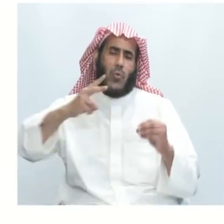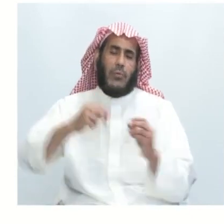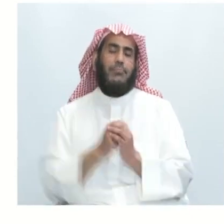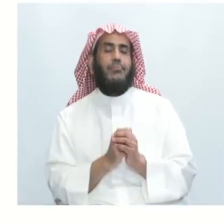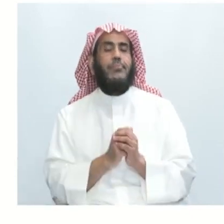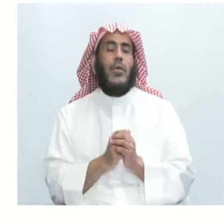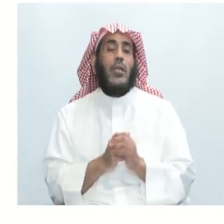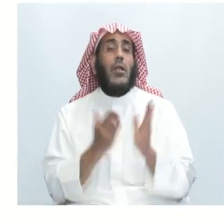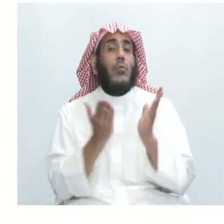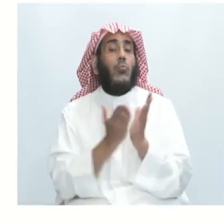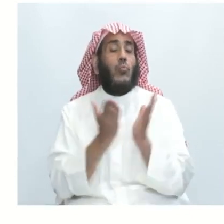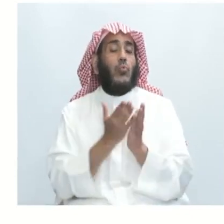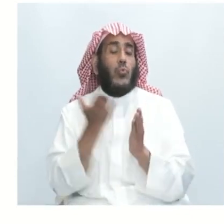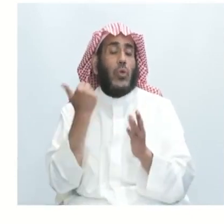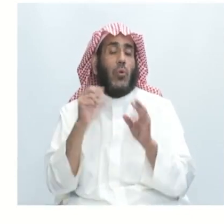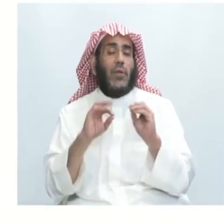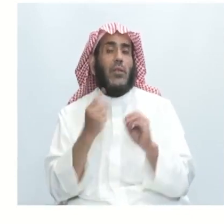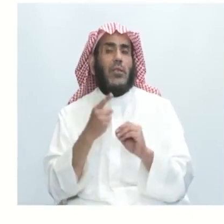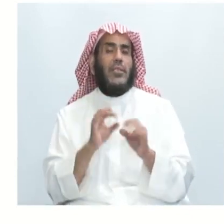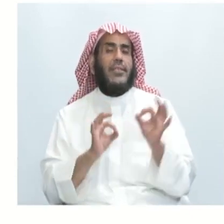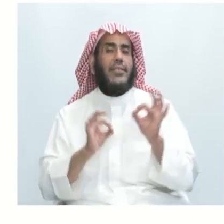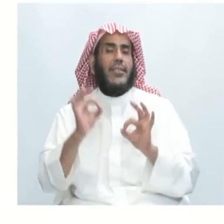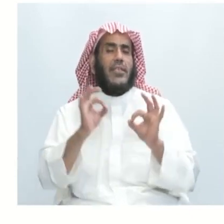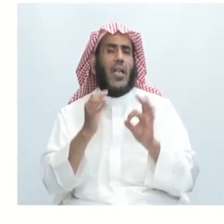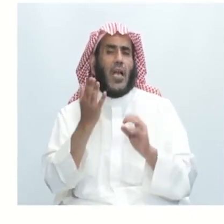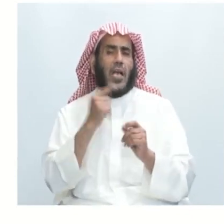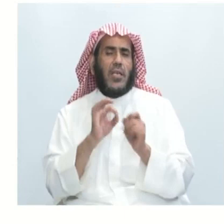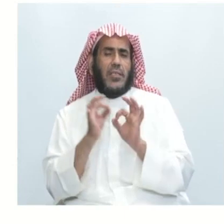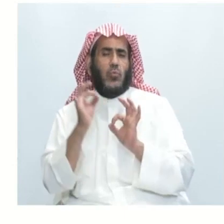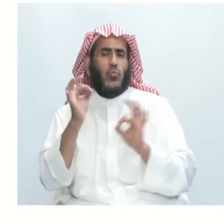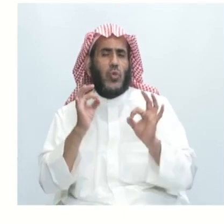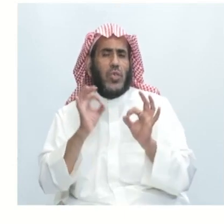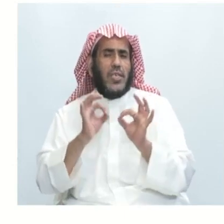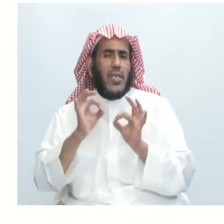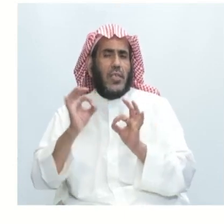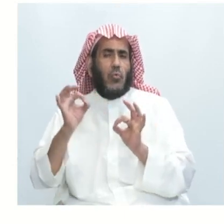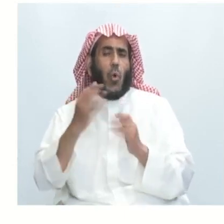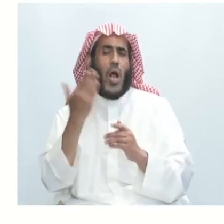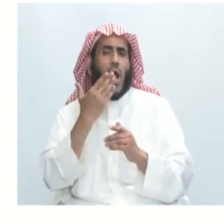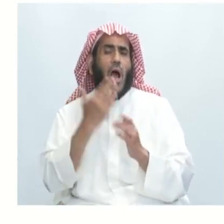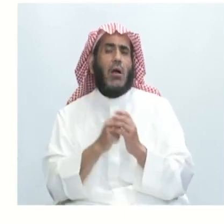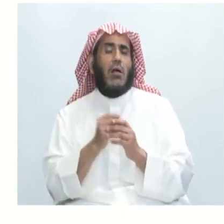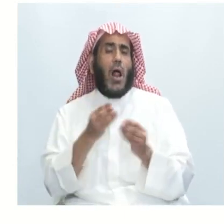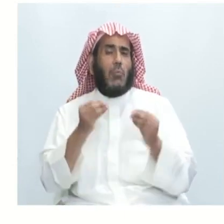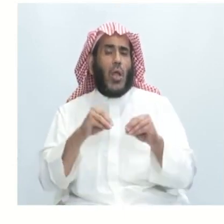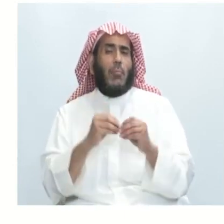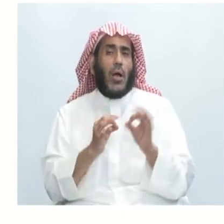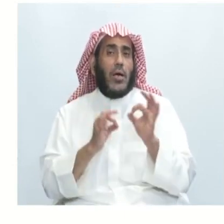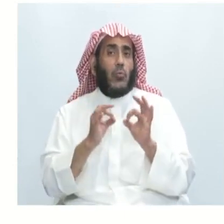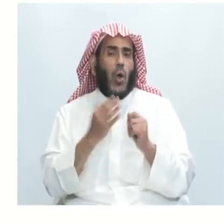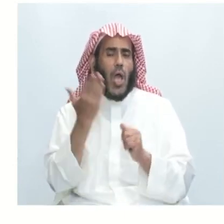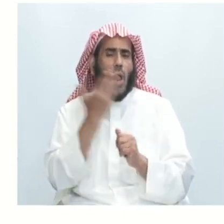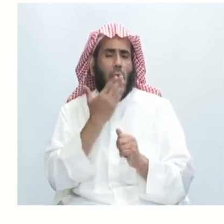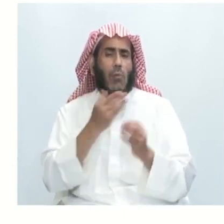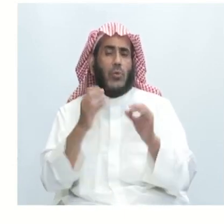من ضمن الدروس التي تحدثنا عنها ايضا في هذه الوحده استراتيجيه قراءه استراتيجيه قراءه والقراءه المتعمقه القراءه